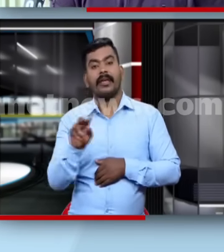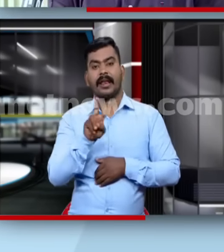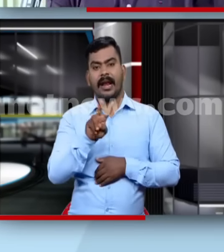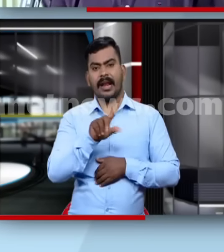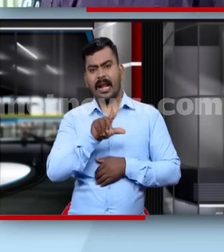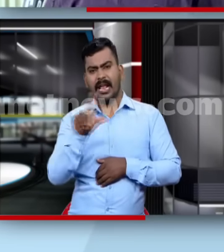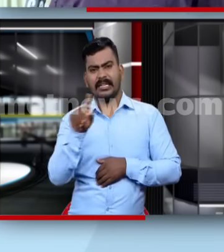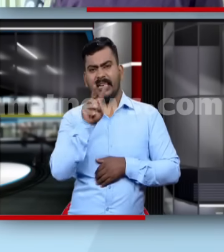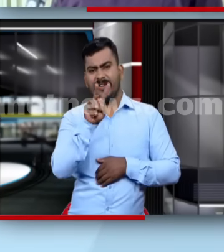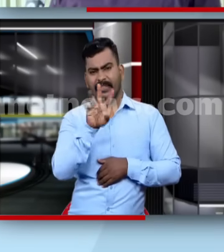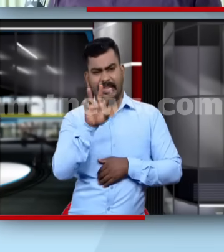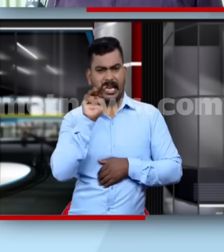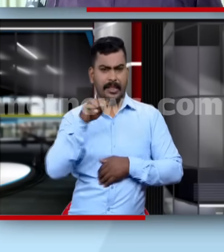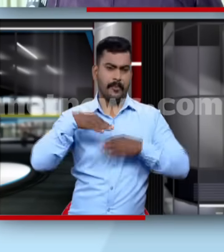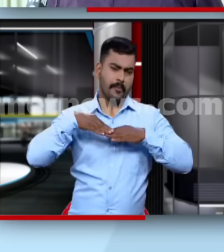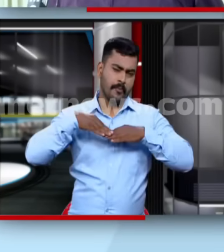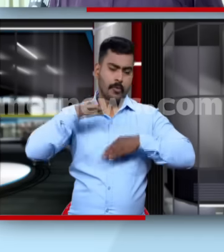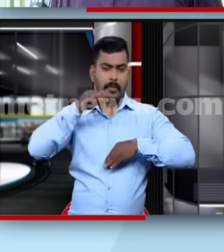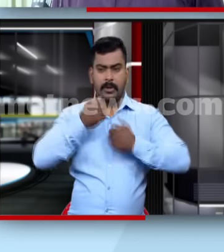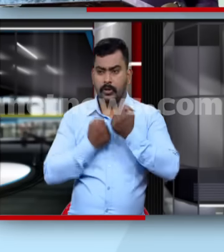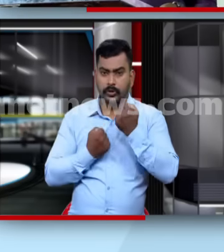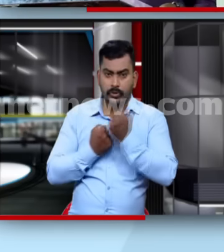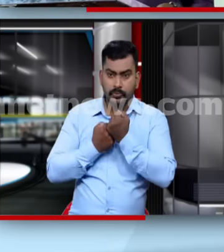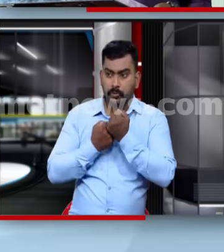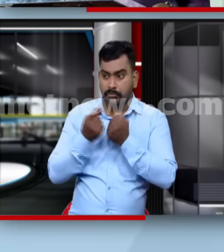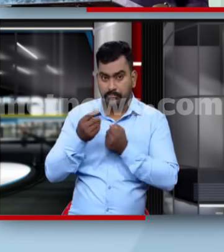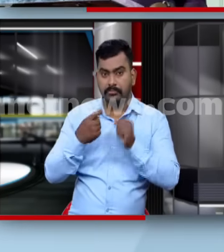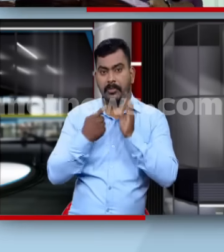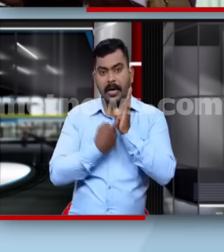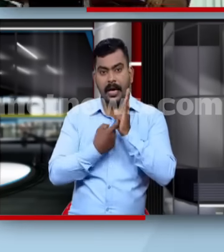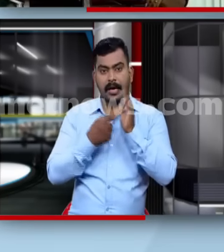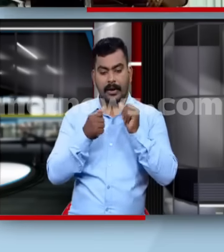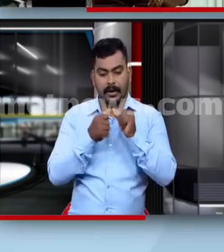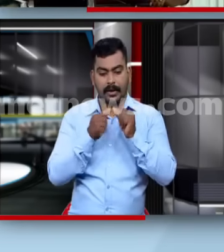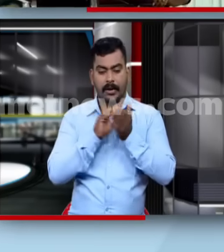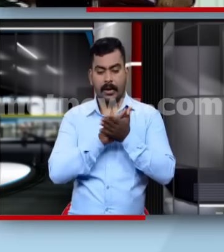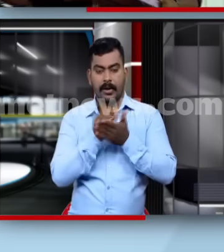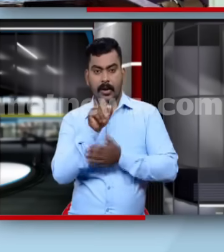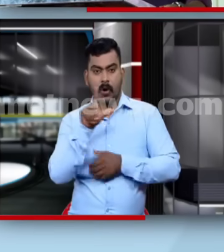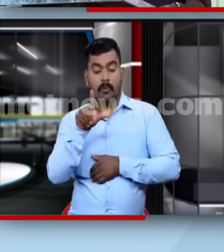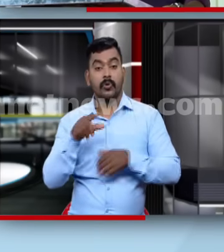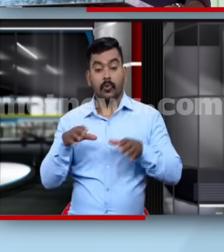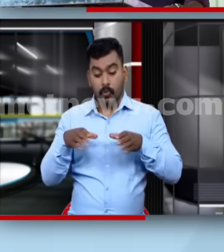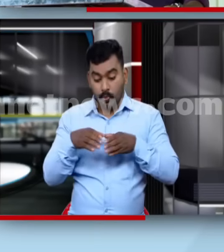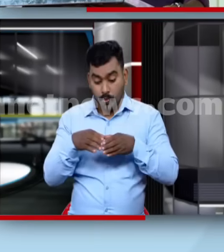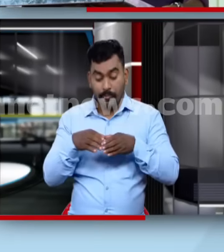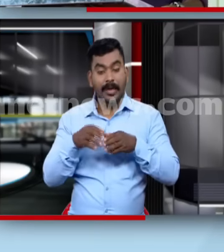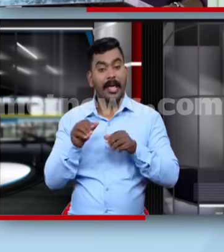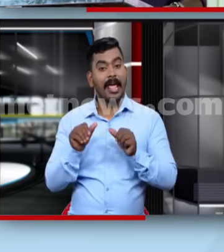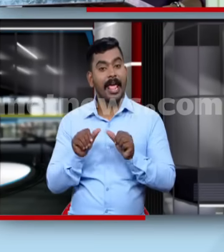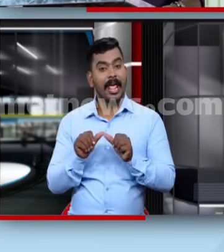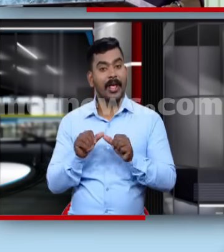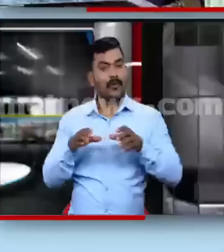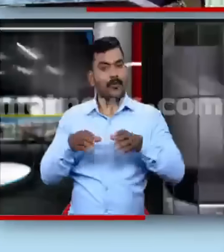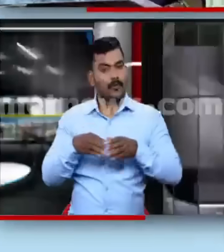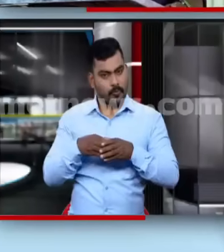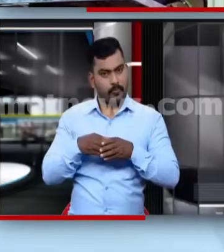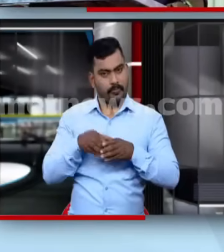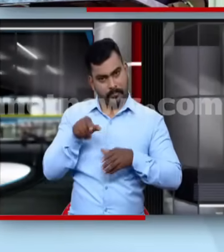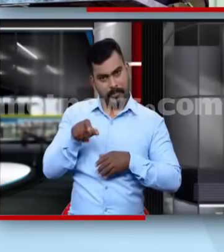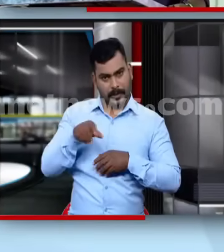221,986 വോട്ടുകളാണ് ഏതായാലും ഇപ്പോൾ രാഹുൽ മങ്കൂട്ടത്തിന് ലഭിച്ചിരിക്കുന്നത്. എ ഗ്രൂപ്പിന്റെ പ്രതിനിധിയായി തന്നെയാണ് രാഹുൽ മങ്കൂട്ടം